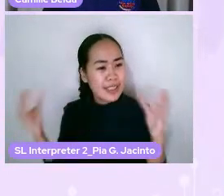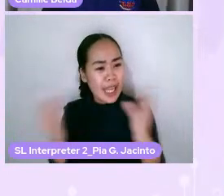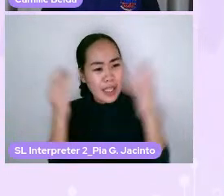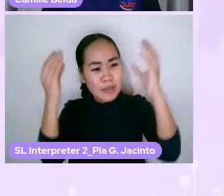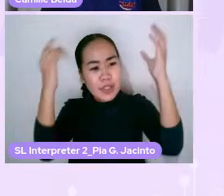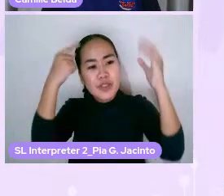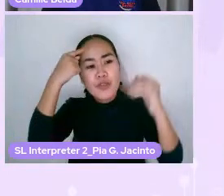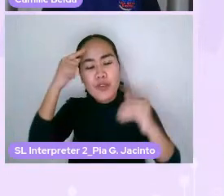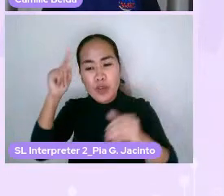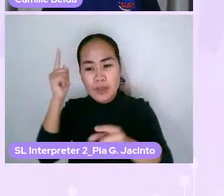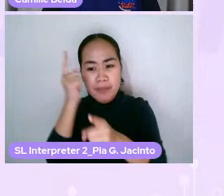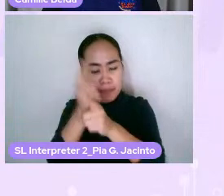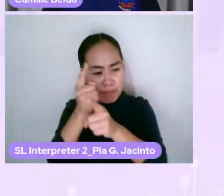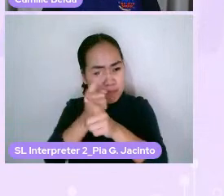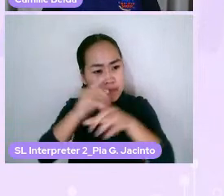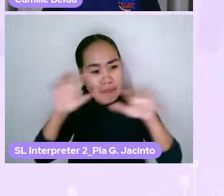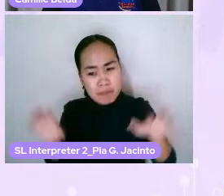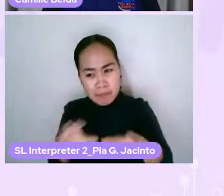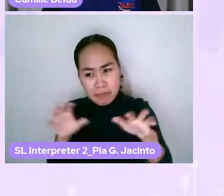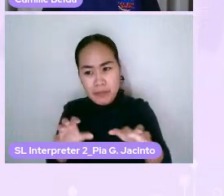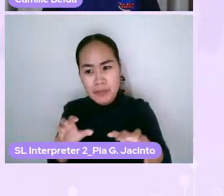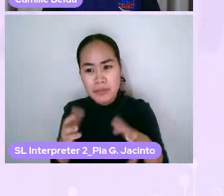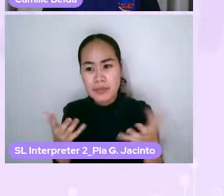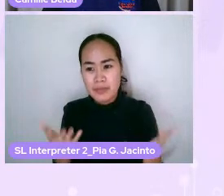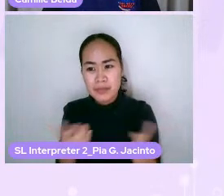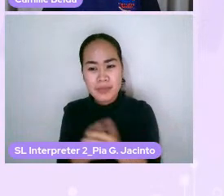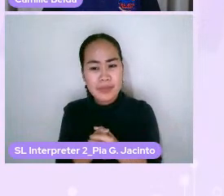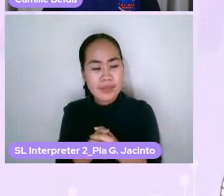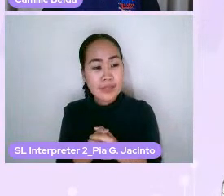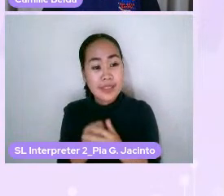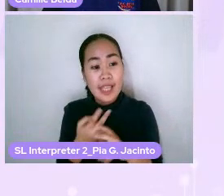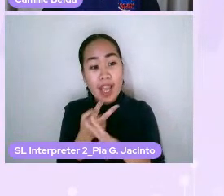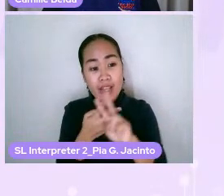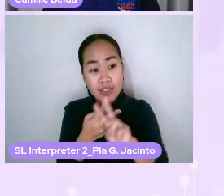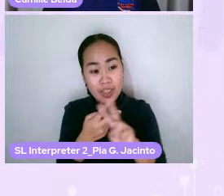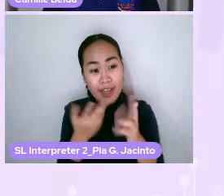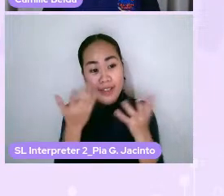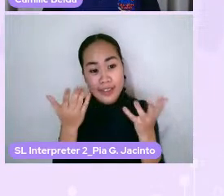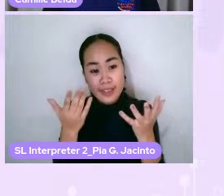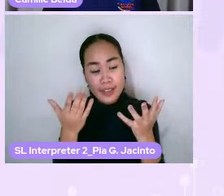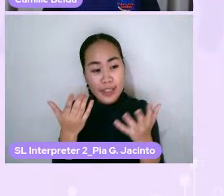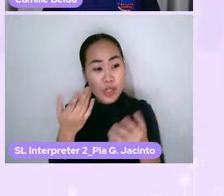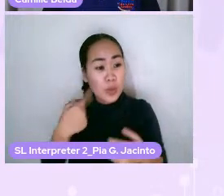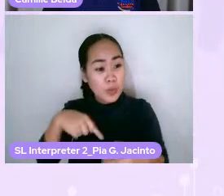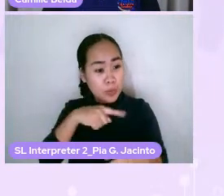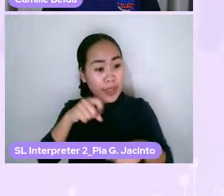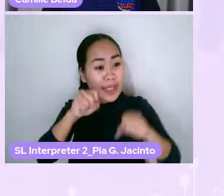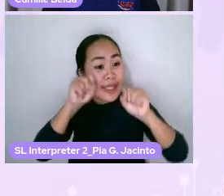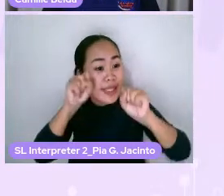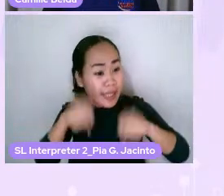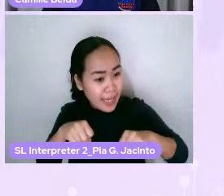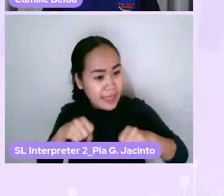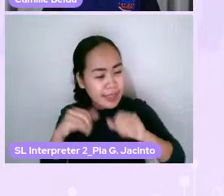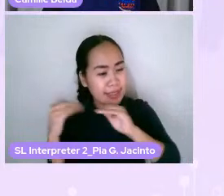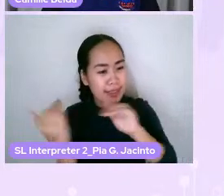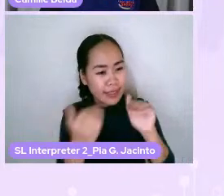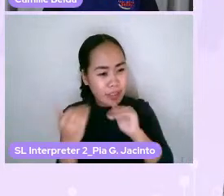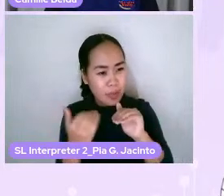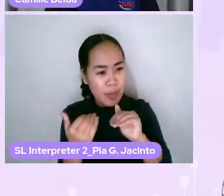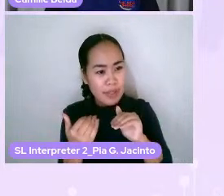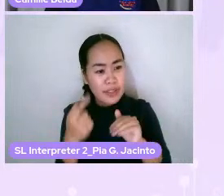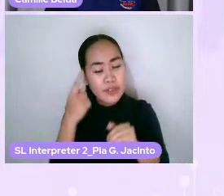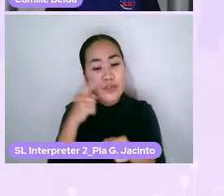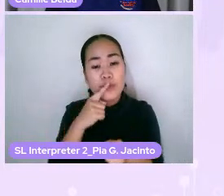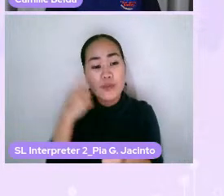take. PCW launched the hashtag We Can Be Equal Commitment webpage or page last